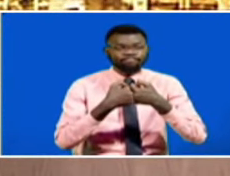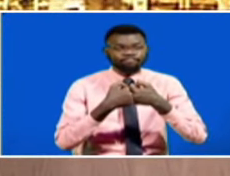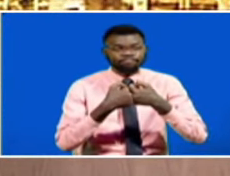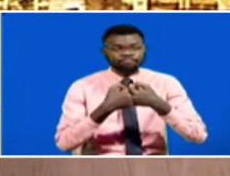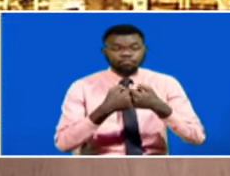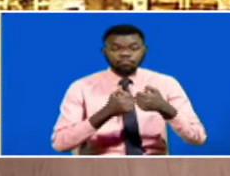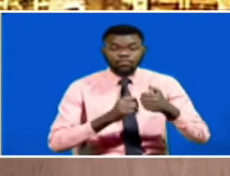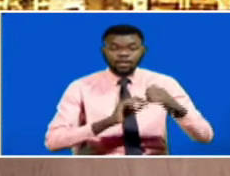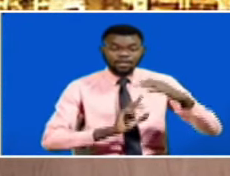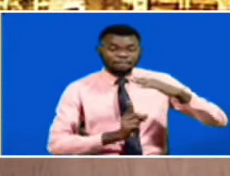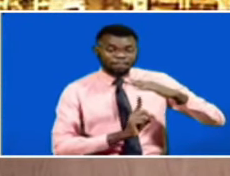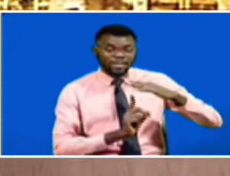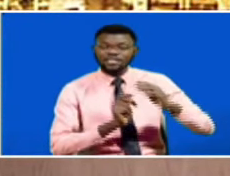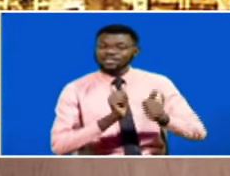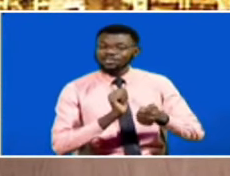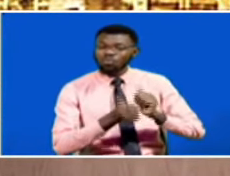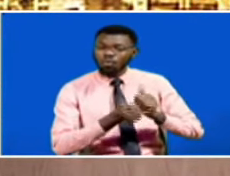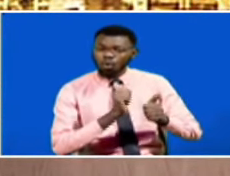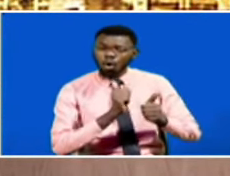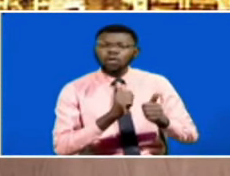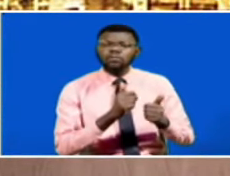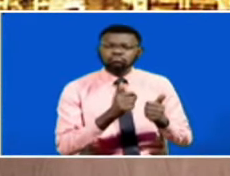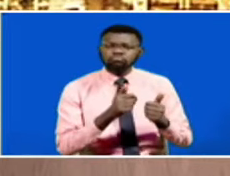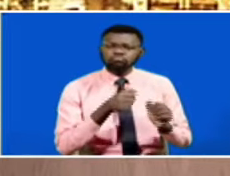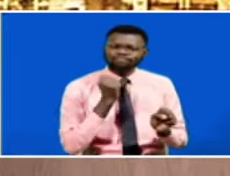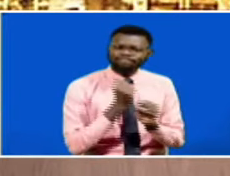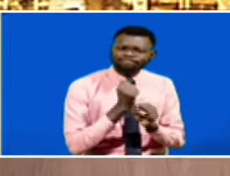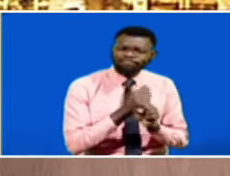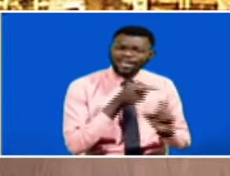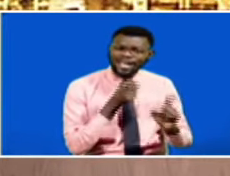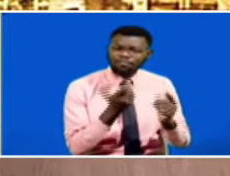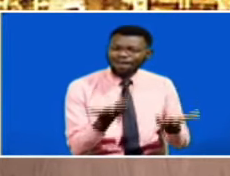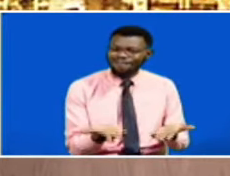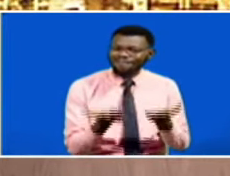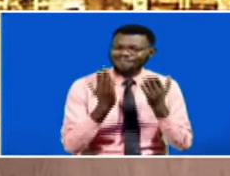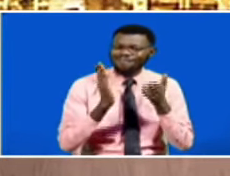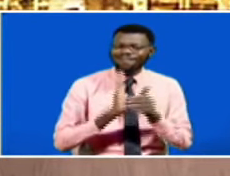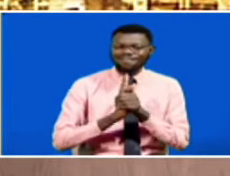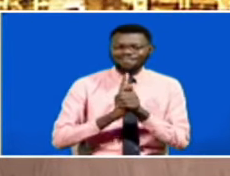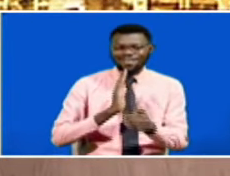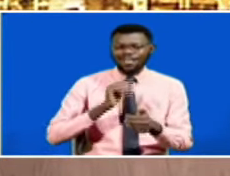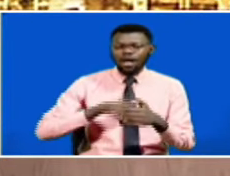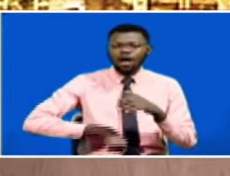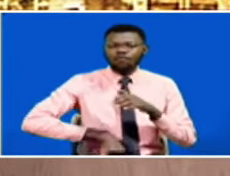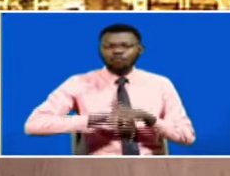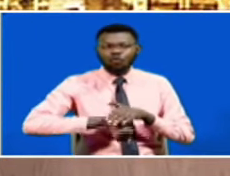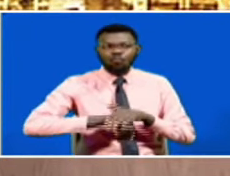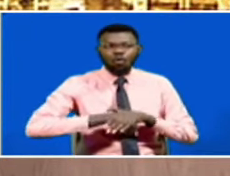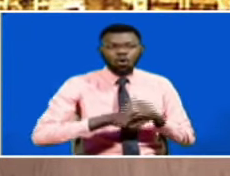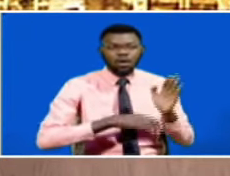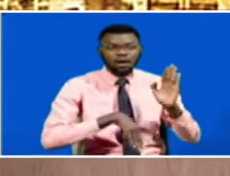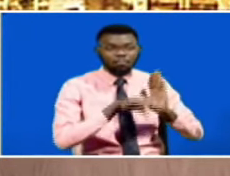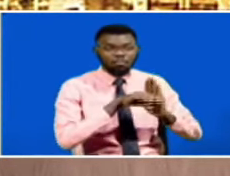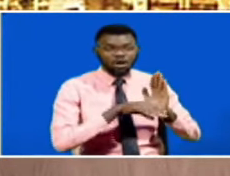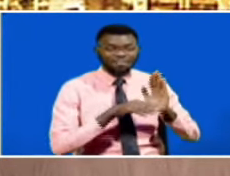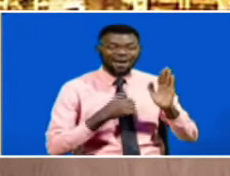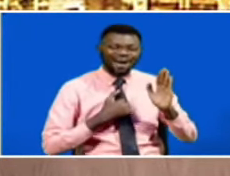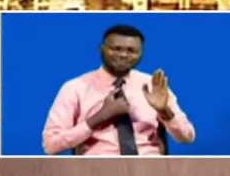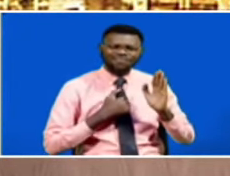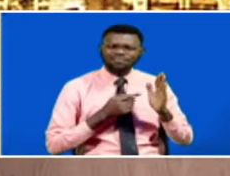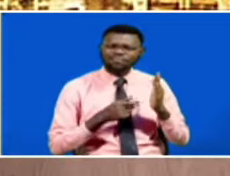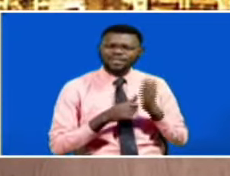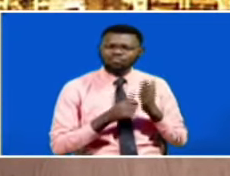ya Michezo nchini inafanya ili kutambua na kukuza vipaji vya soka nchini kupitia mpango wa Talanta Hela. Mechi